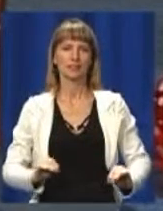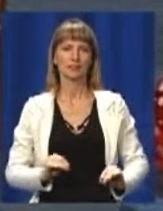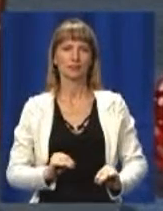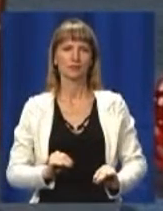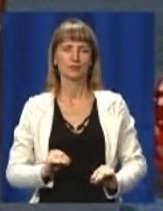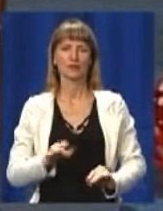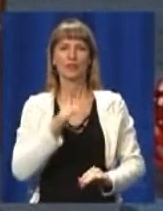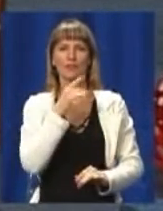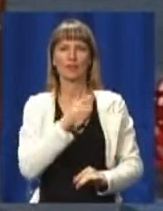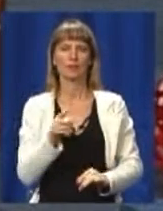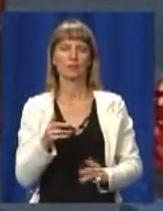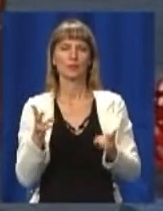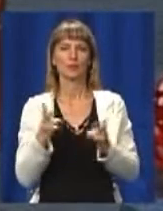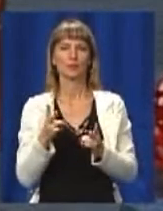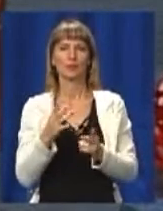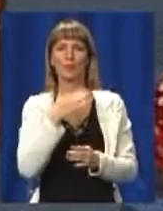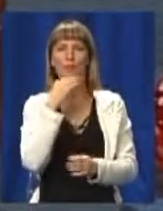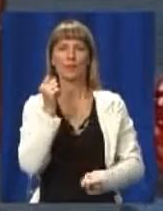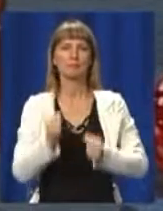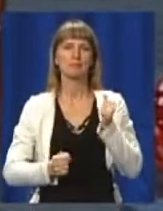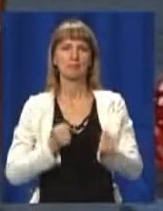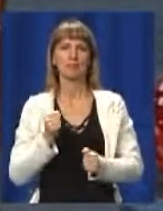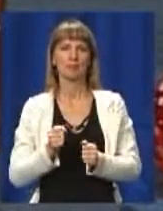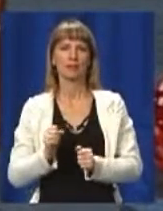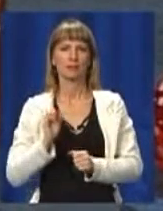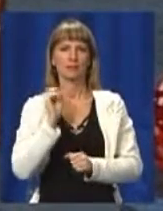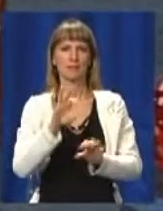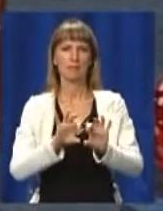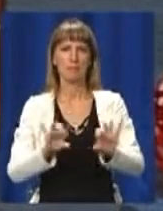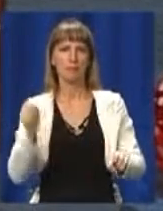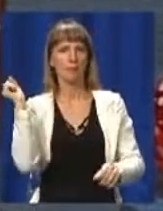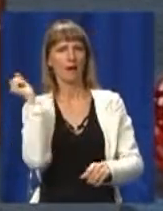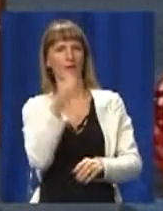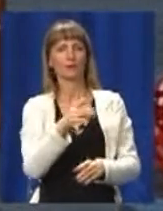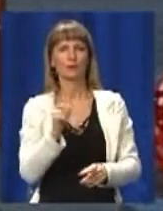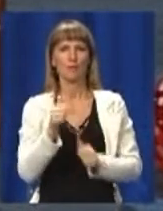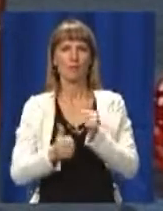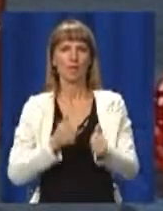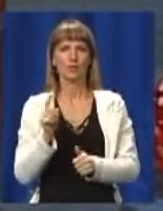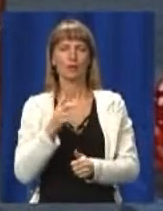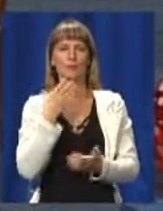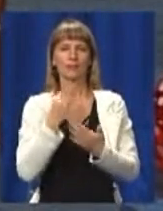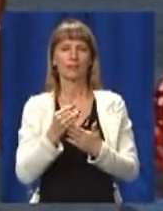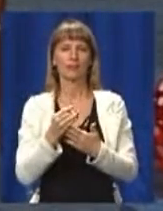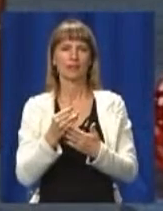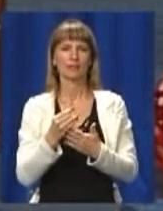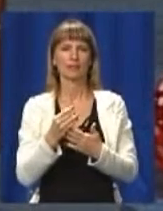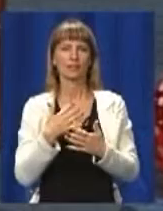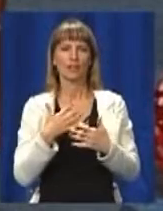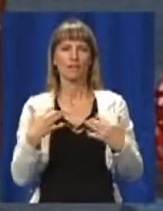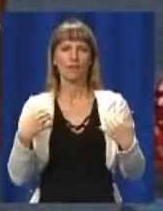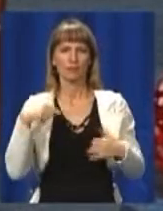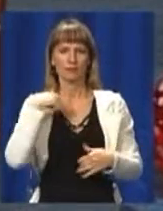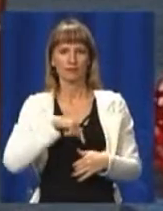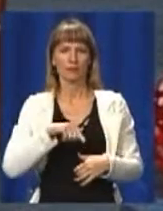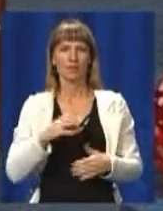хіба що час від часу доводиться з ним дуже багато бігати і кидати у цю палицю для того, аби він хоча б якось свої там оці тваринні інстинкти, які в нього